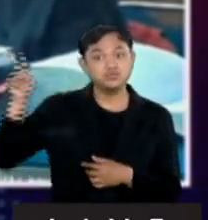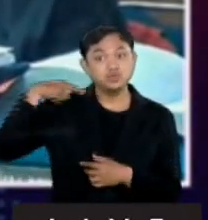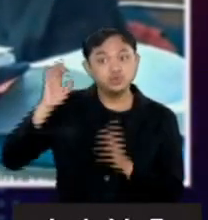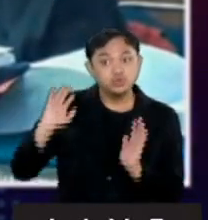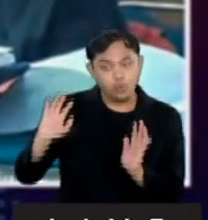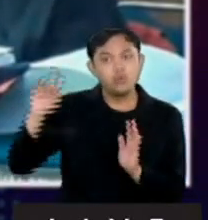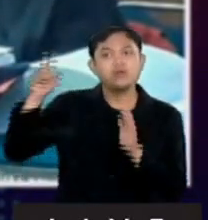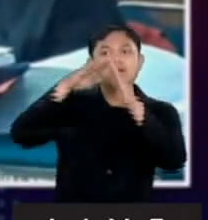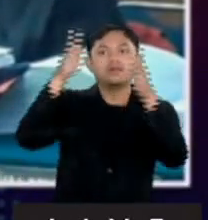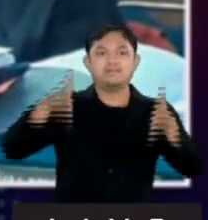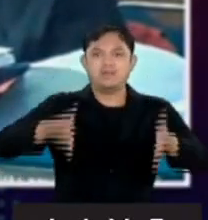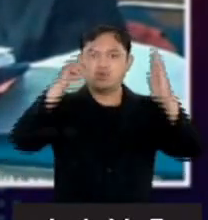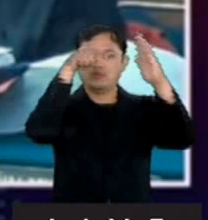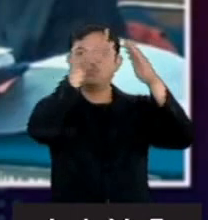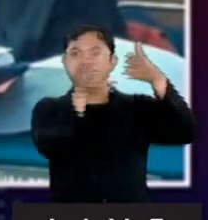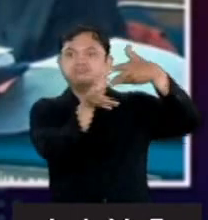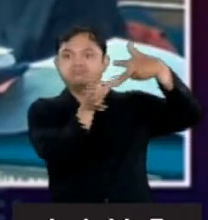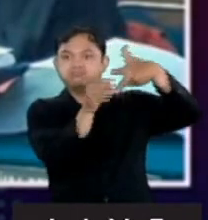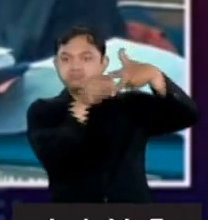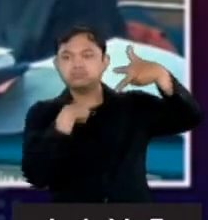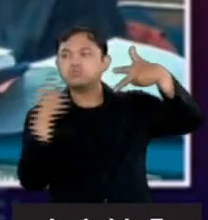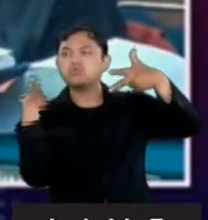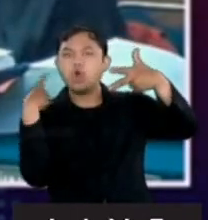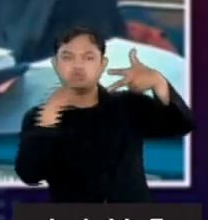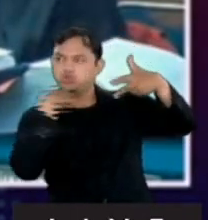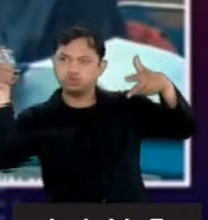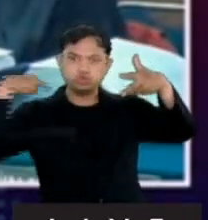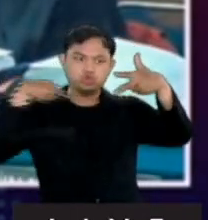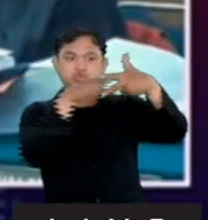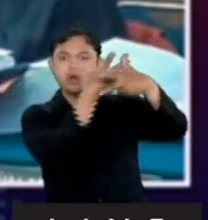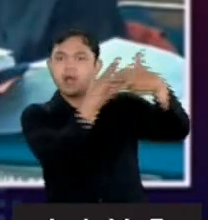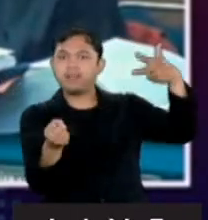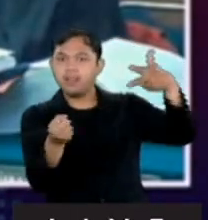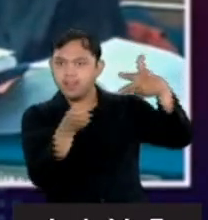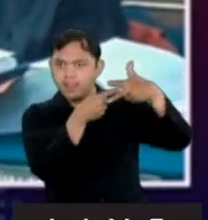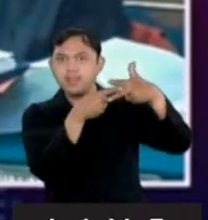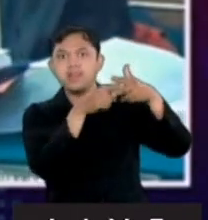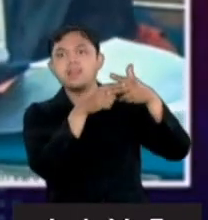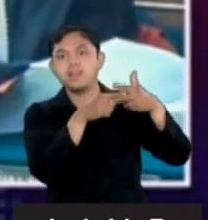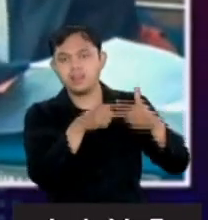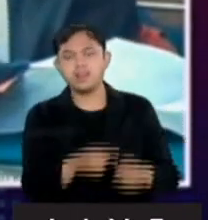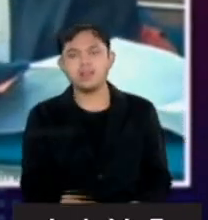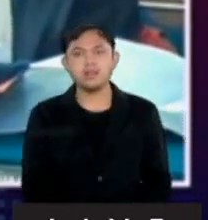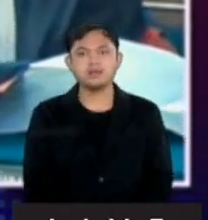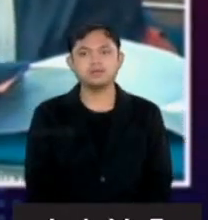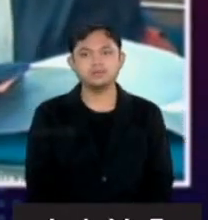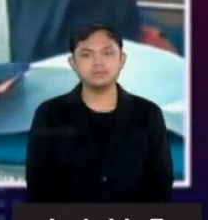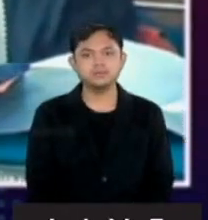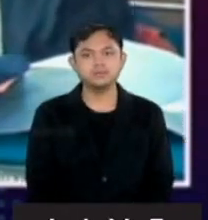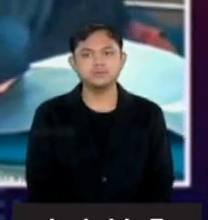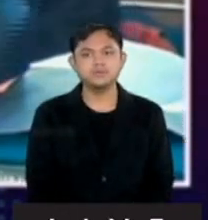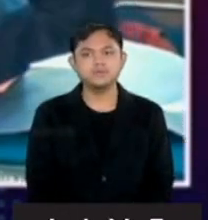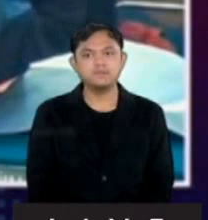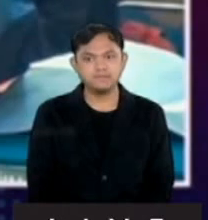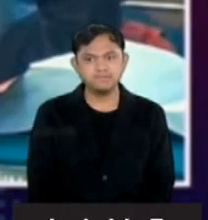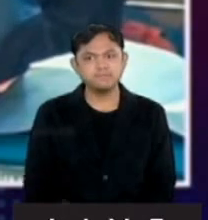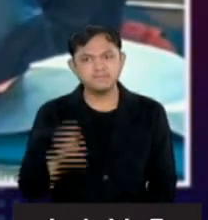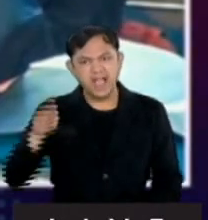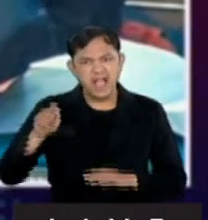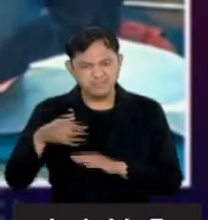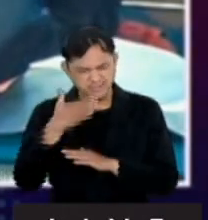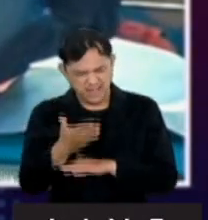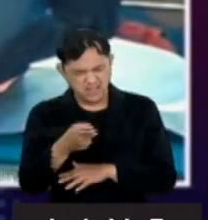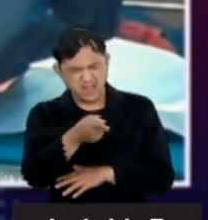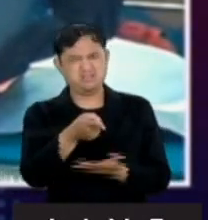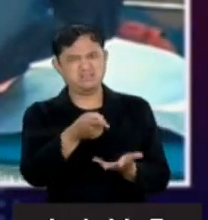mengambil CCTV tersebut. Pihak jaksa penuntut umum kemudian bertanya kepada Irfan karena ada banyak dari bagian dari CCTV. Irfan